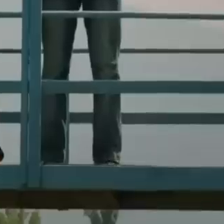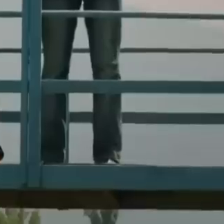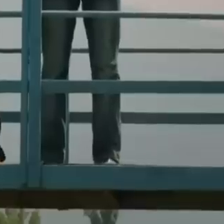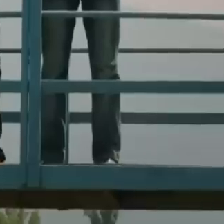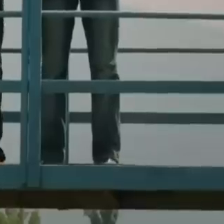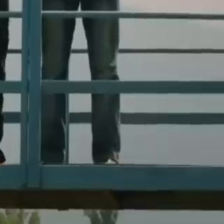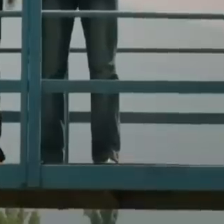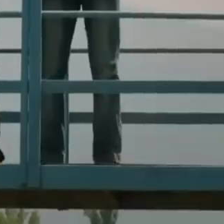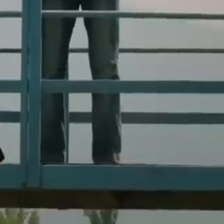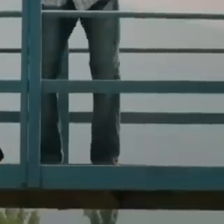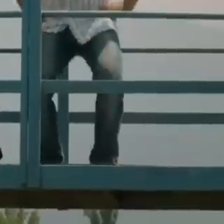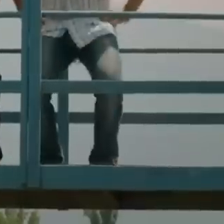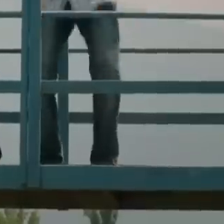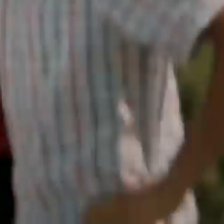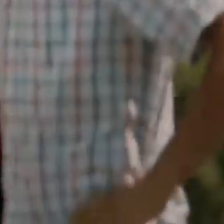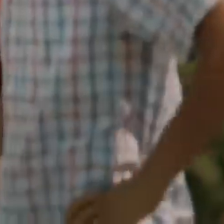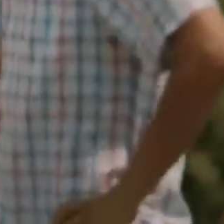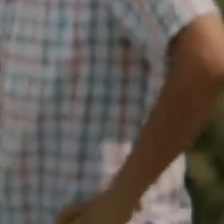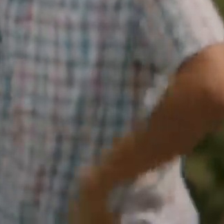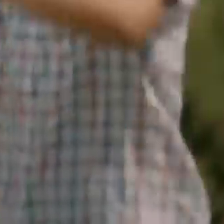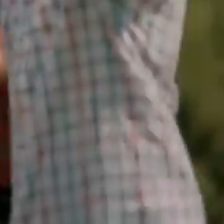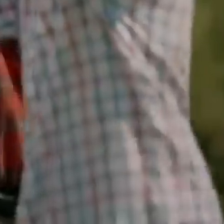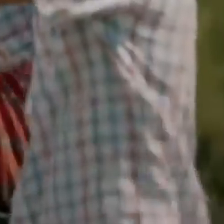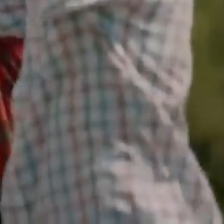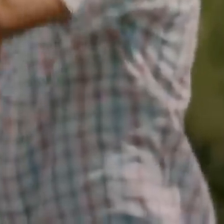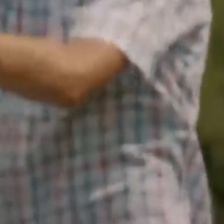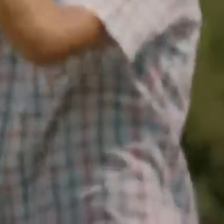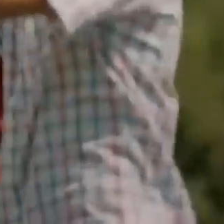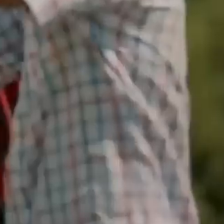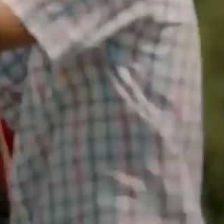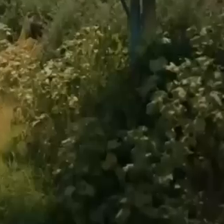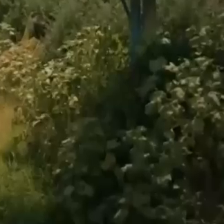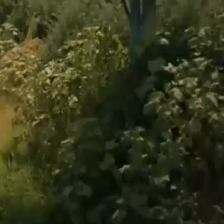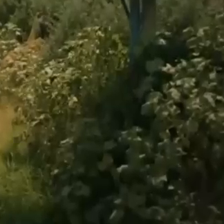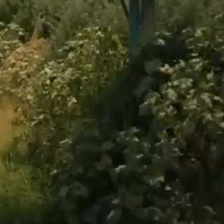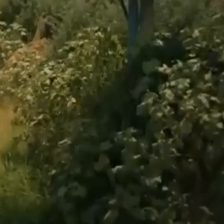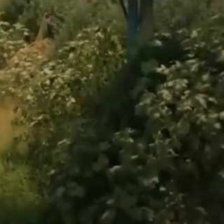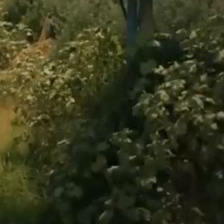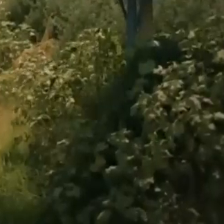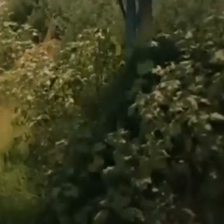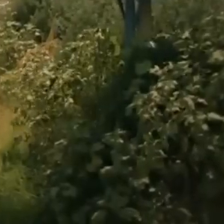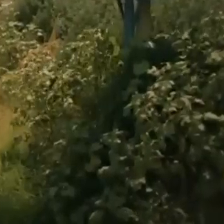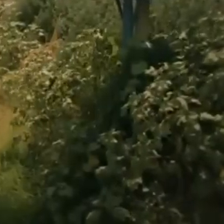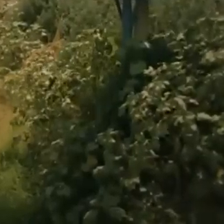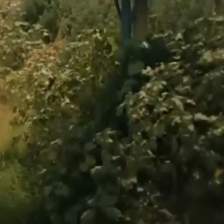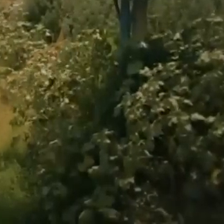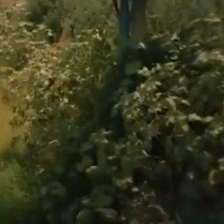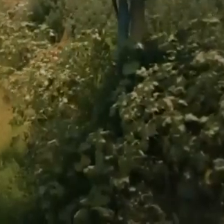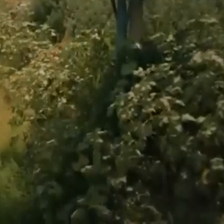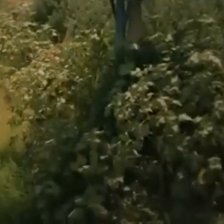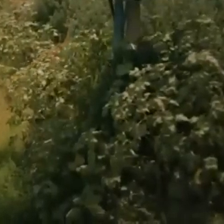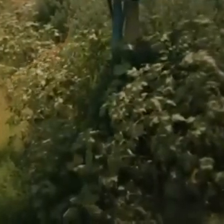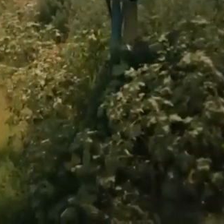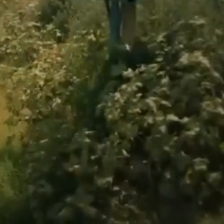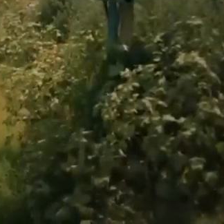Çaprazlama omuzlarına koyup ellerini başlarına götürdüler. Ardından çaprazlama bellerine koyup kıvırtarak kalçalarına koyup çökerek salladılar.